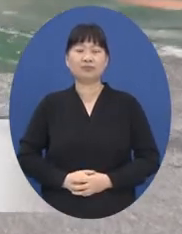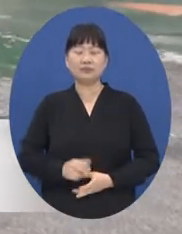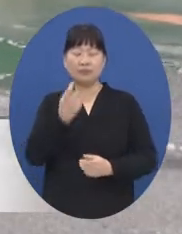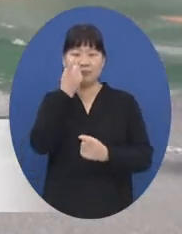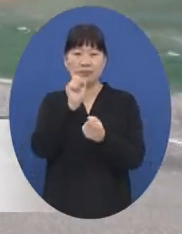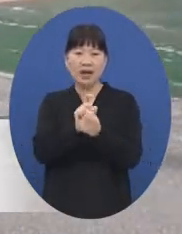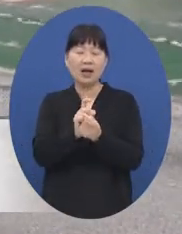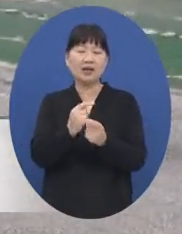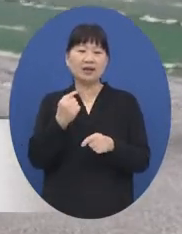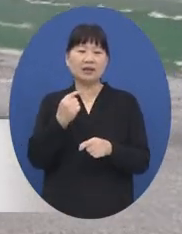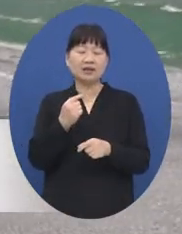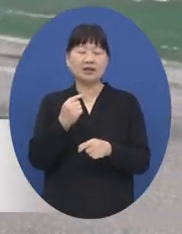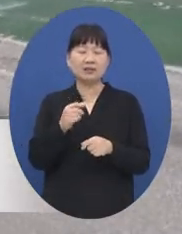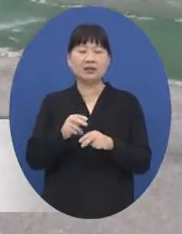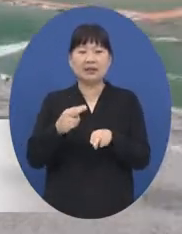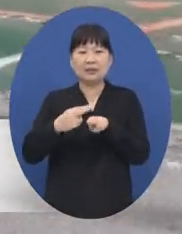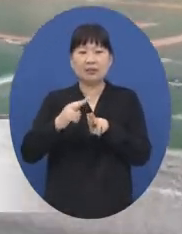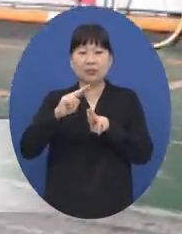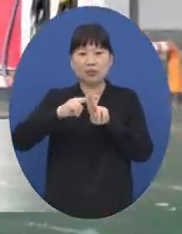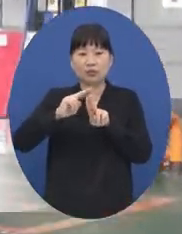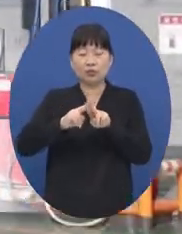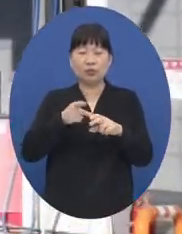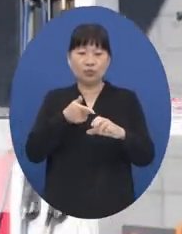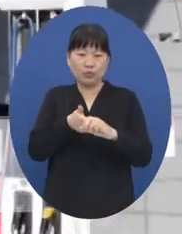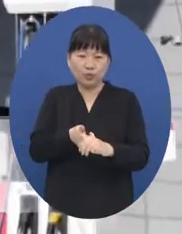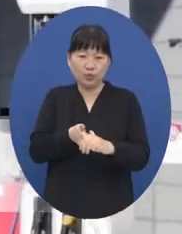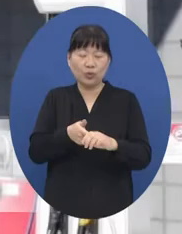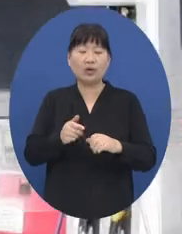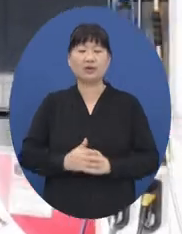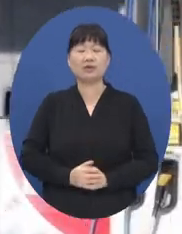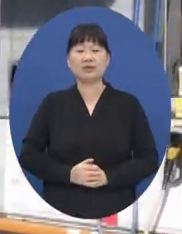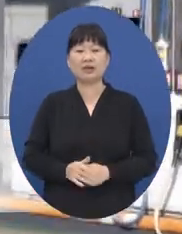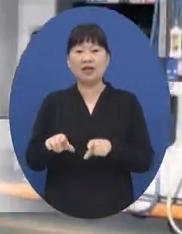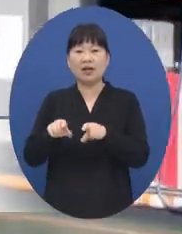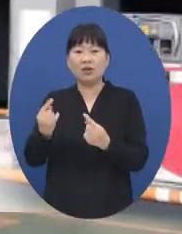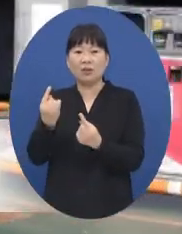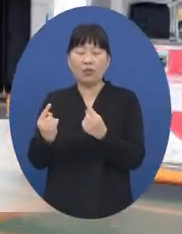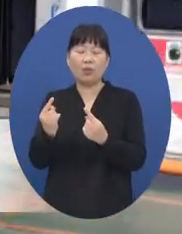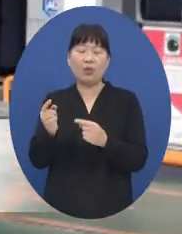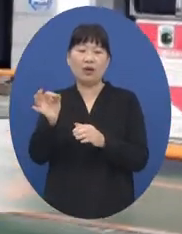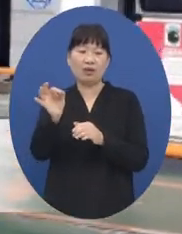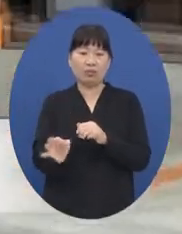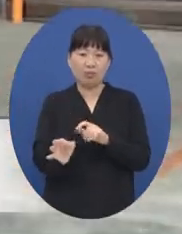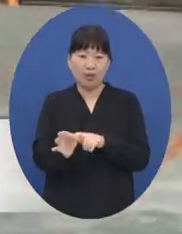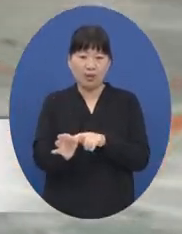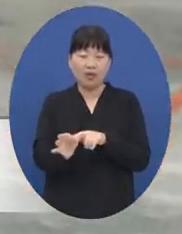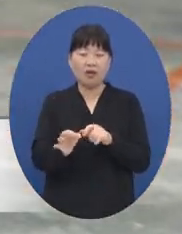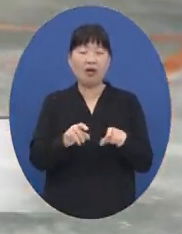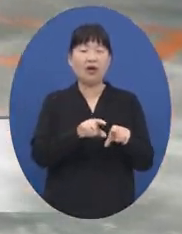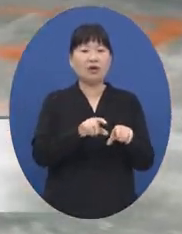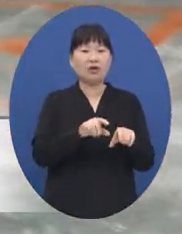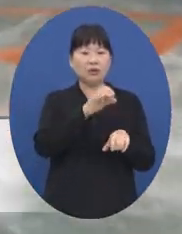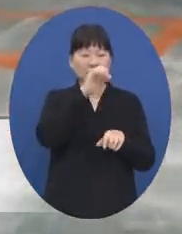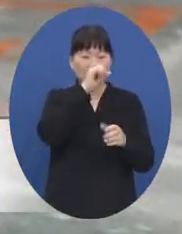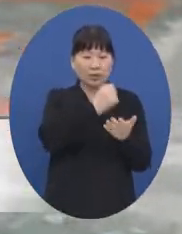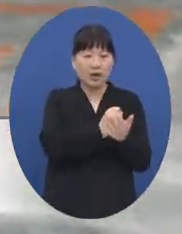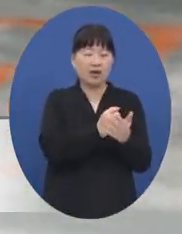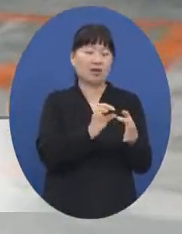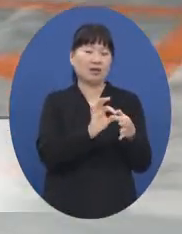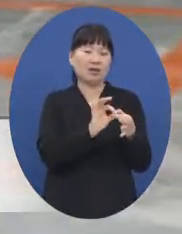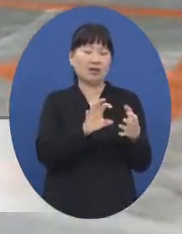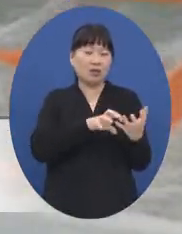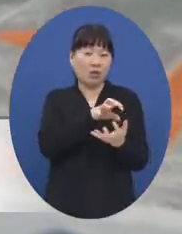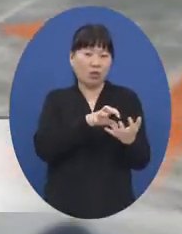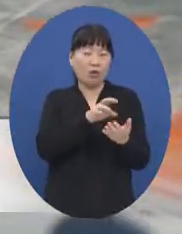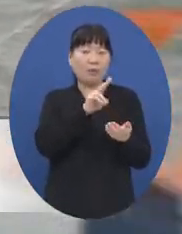적발된 한 주유소, 시중보다 저렴한 선박용 면세유를 정상 경유와 섞어 판매했습니다. 이렇게 만들어진 가짜 석유를